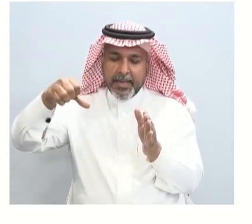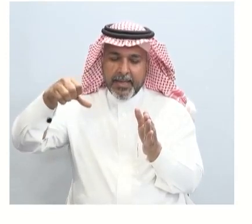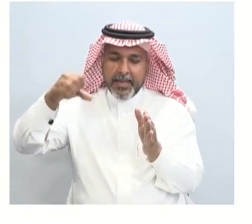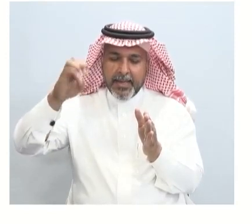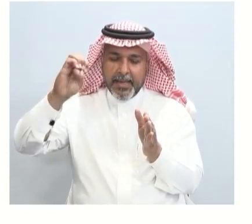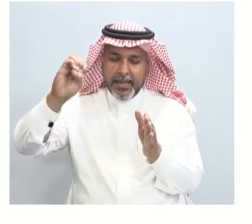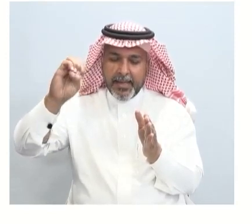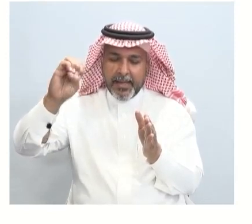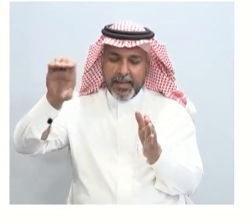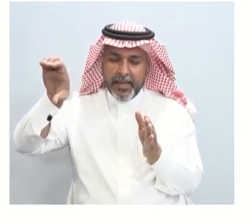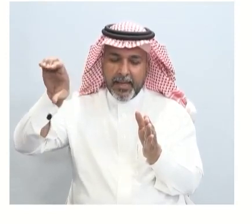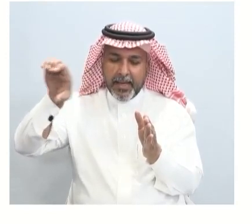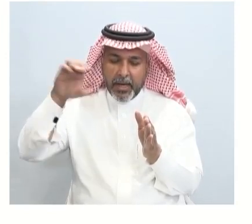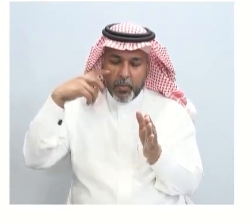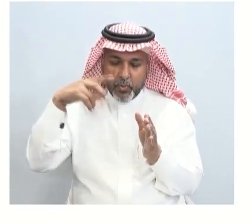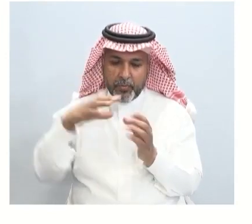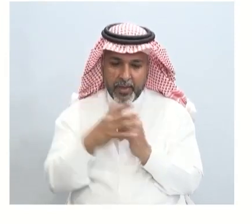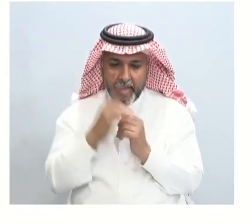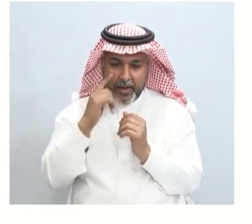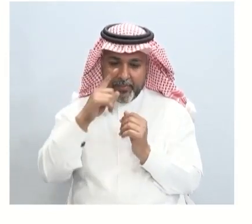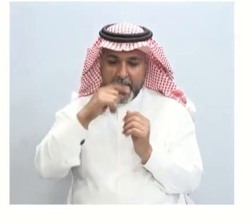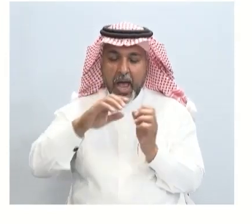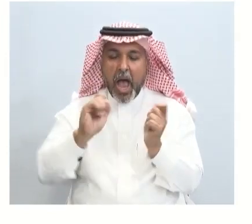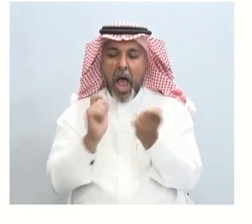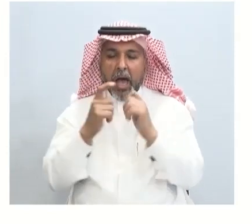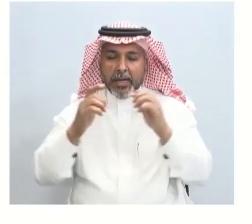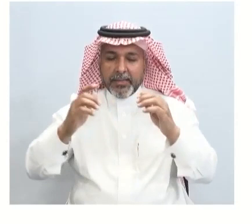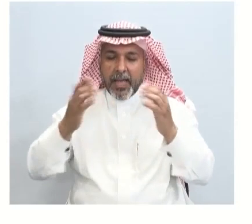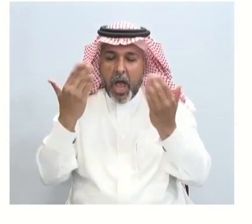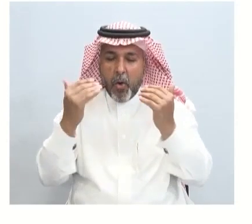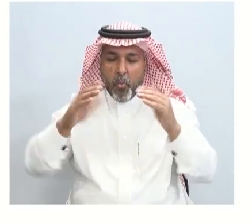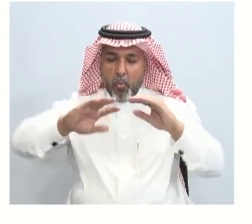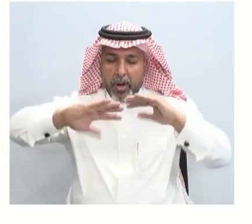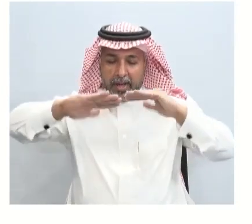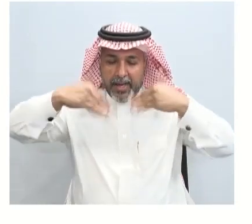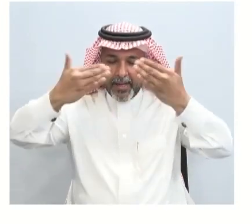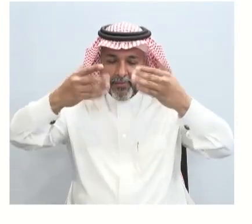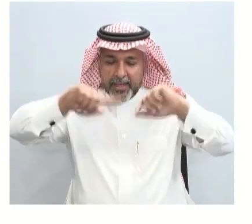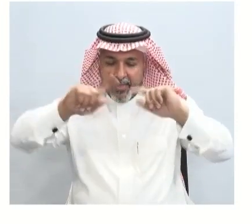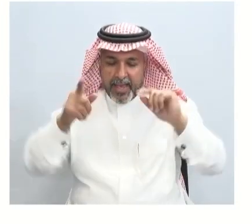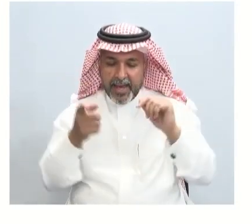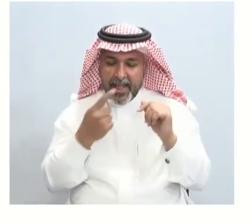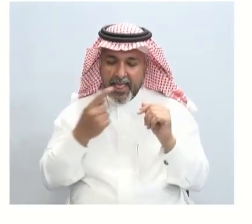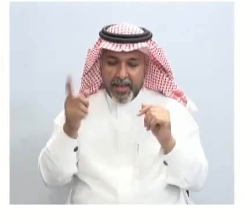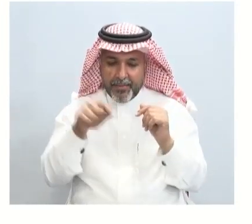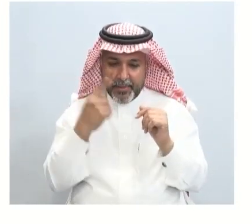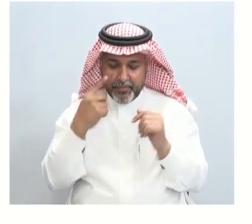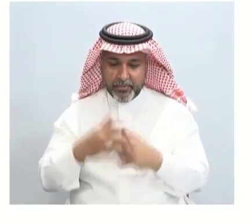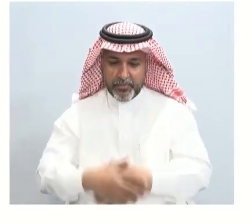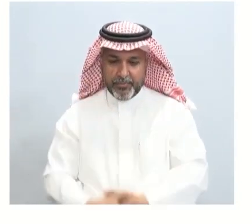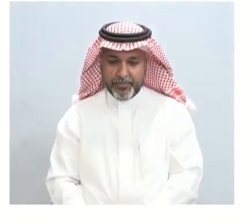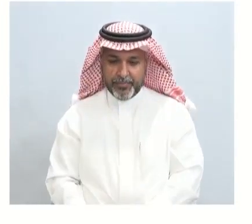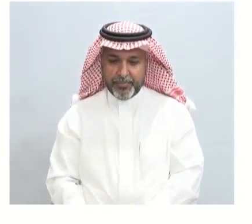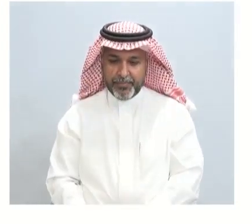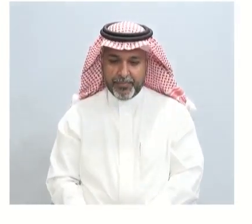اللي باللون الاحمر هذه داله الكوساين وبالتالي داله السك يكون مرتبط التمثيل البياني بهذا الشكل